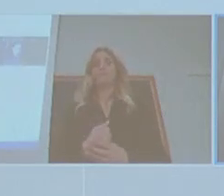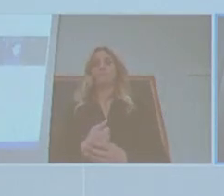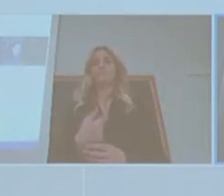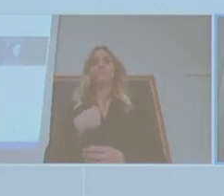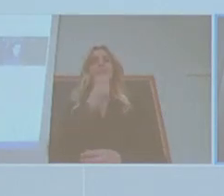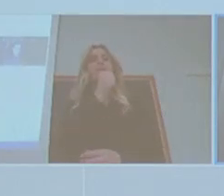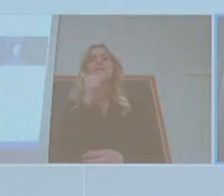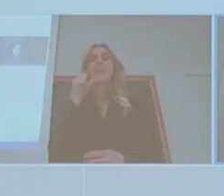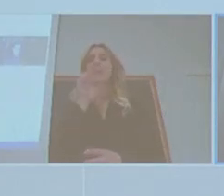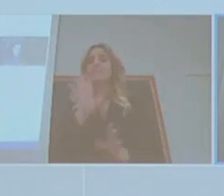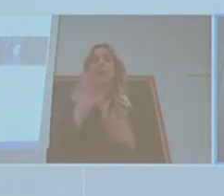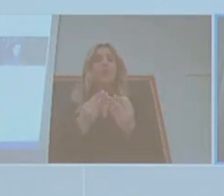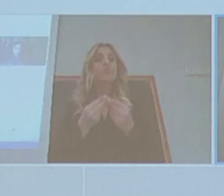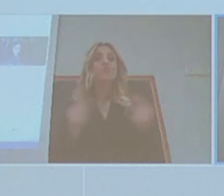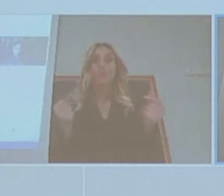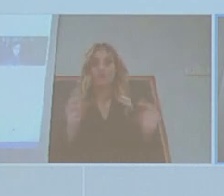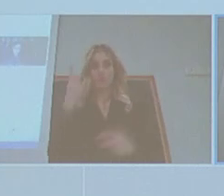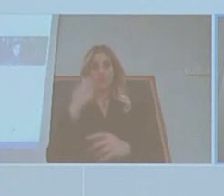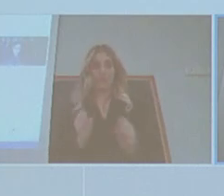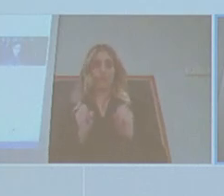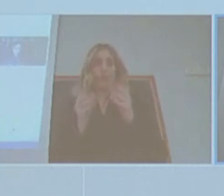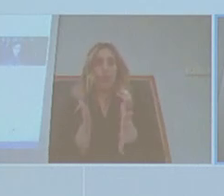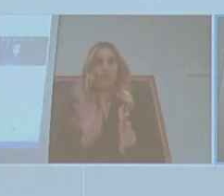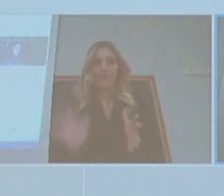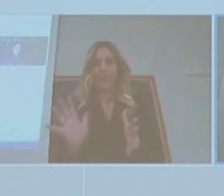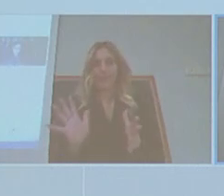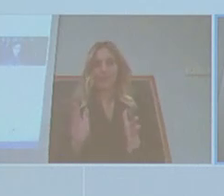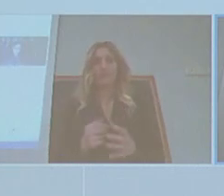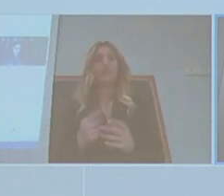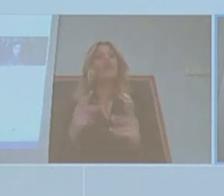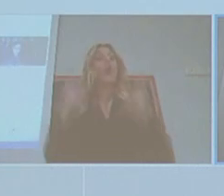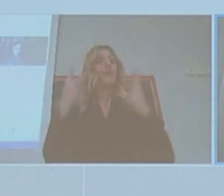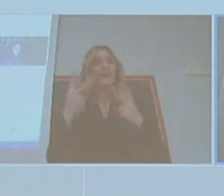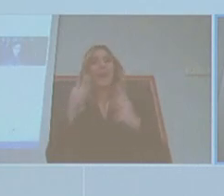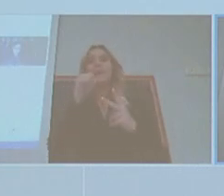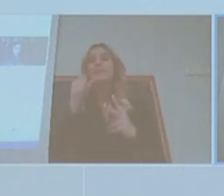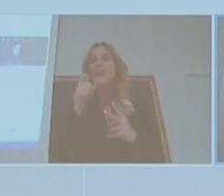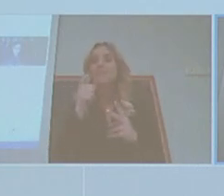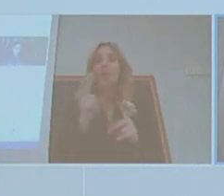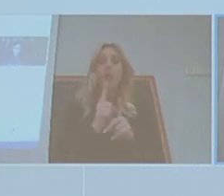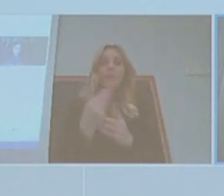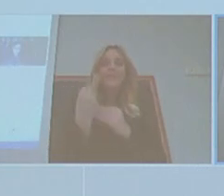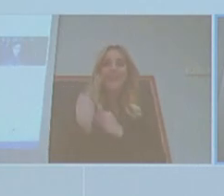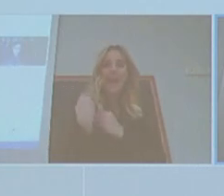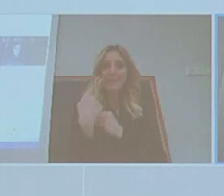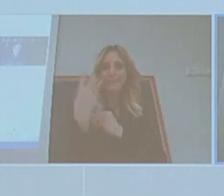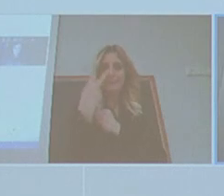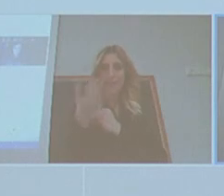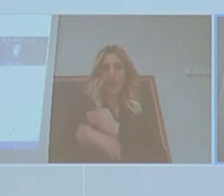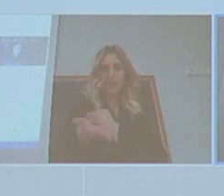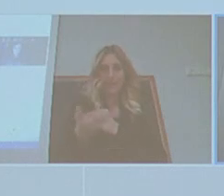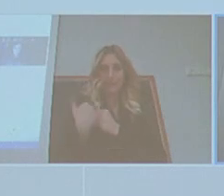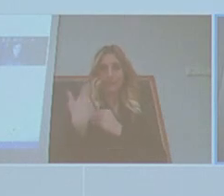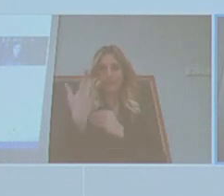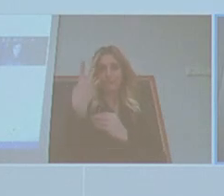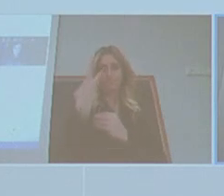occorrono soluzioni coraggiose ed audaci per riparare i danni che noi adesso stiamo